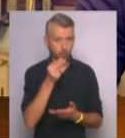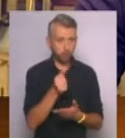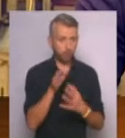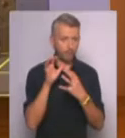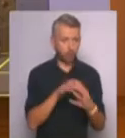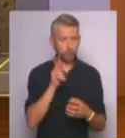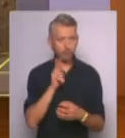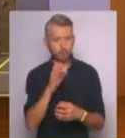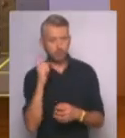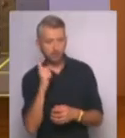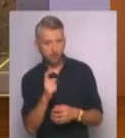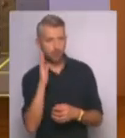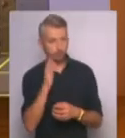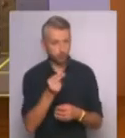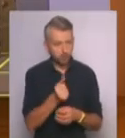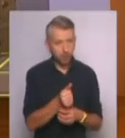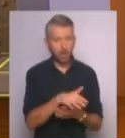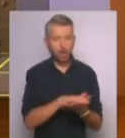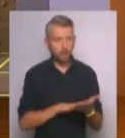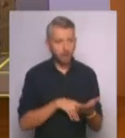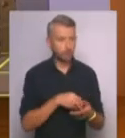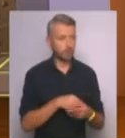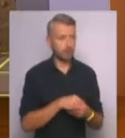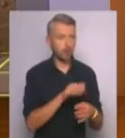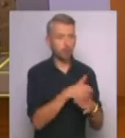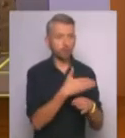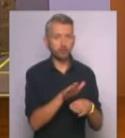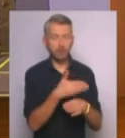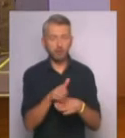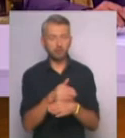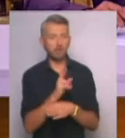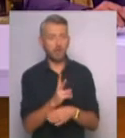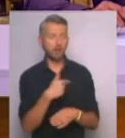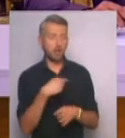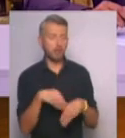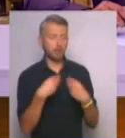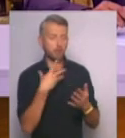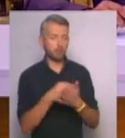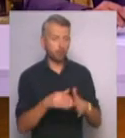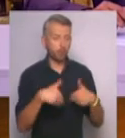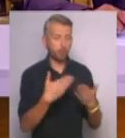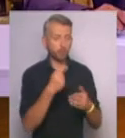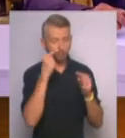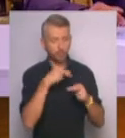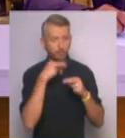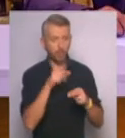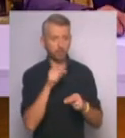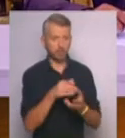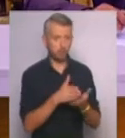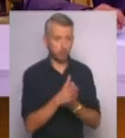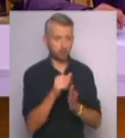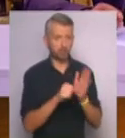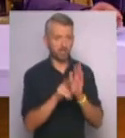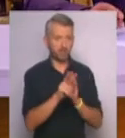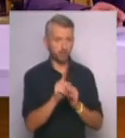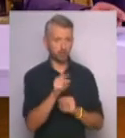на які маршрути вони вийдуть. Тому я дам свої пропозиції, щоб звернули увагу саме на цей маршрут 62, який